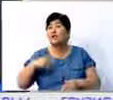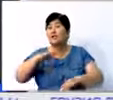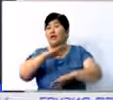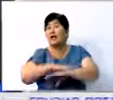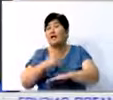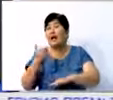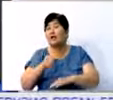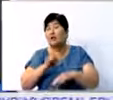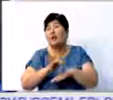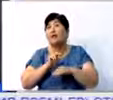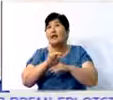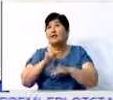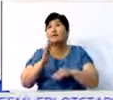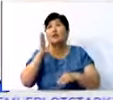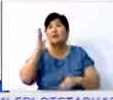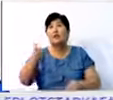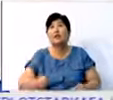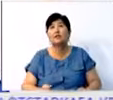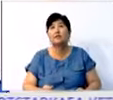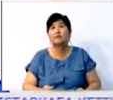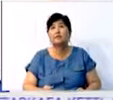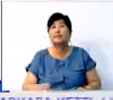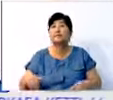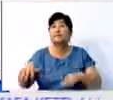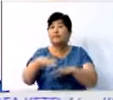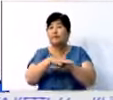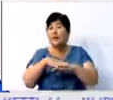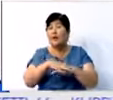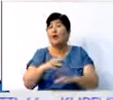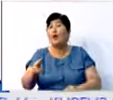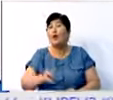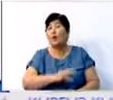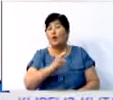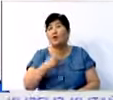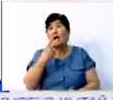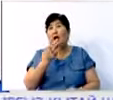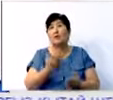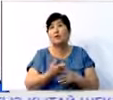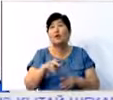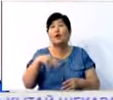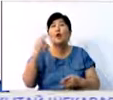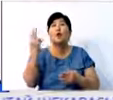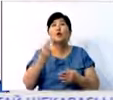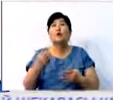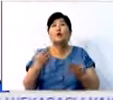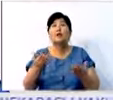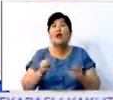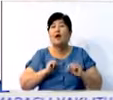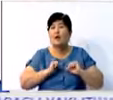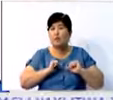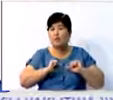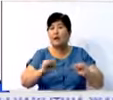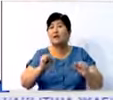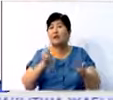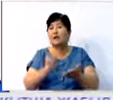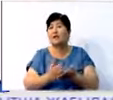сағаттарын ұйымдастырып, дәріс беретін болады. Халықты рухтандыру, қарап отырсаңыз, оның суреттерінде батырлық,